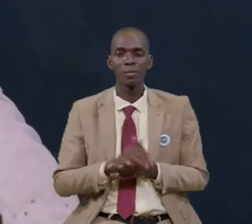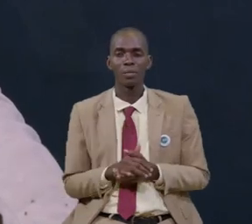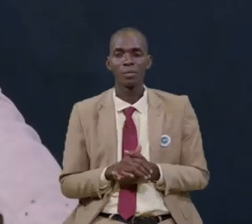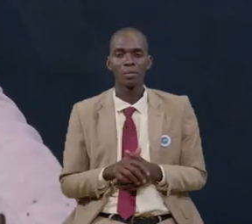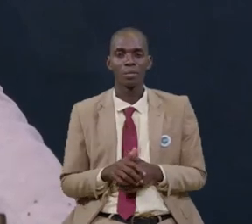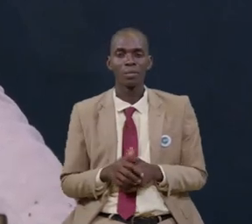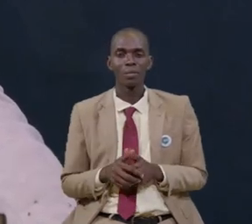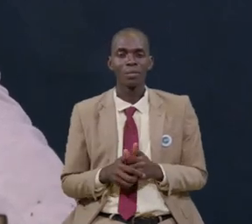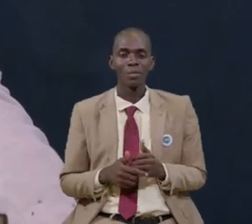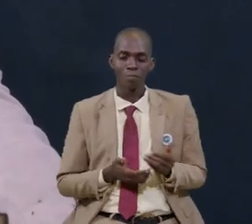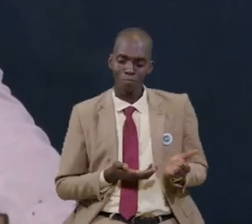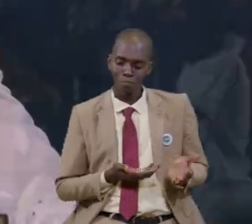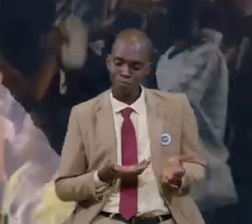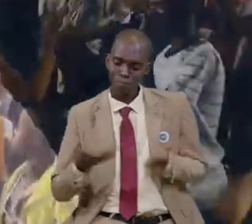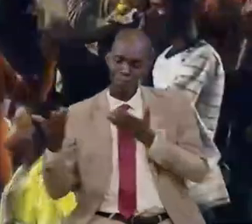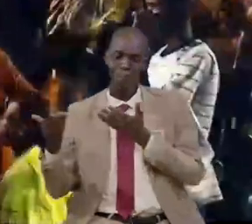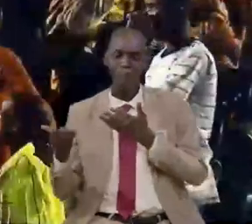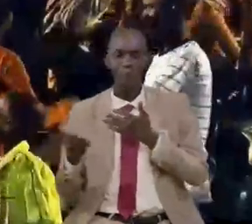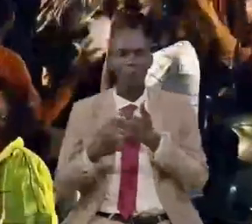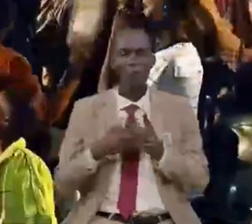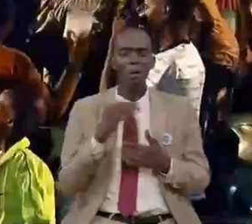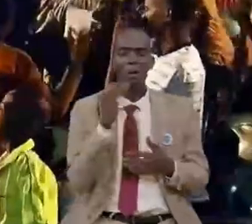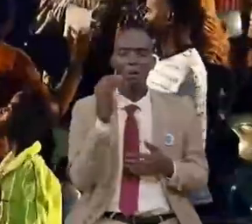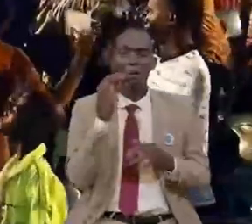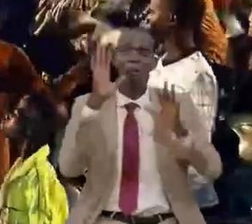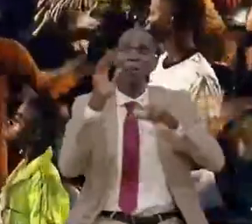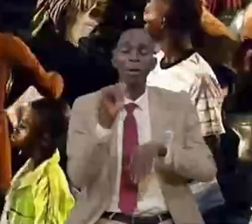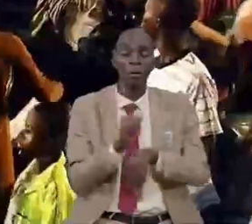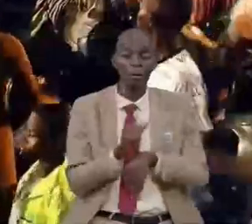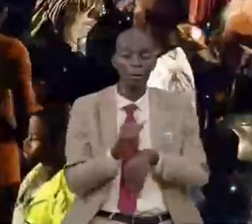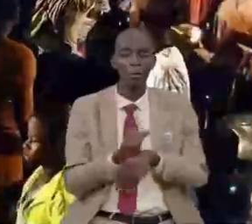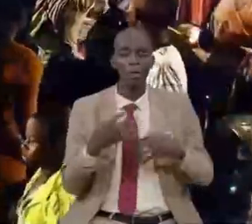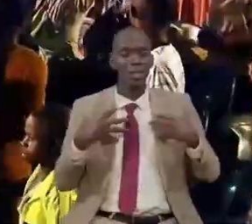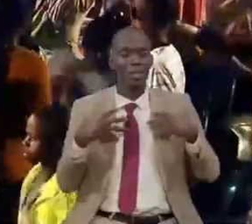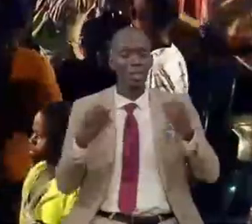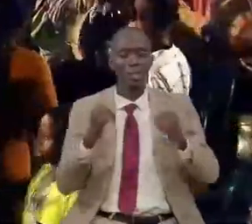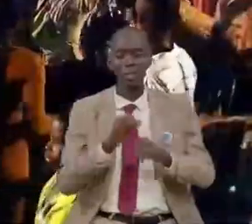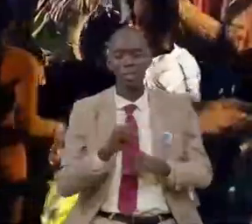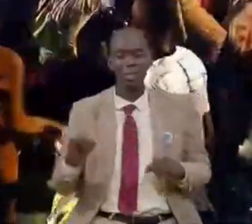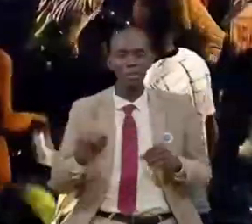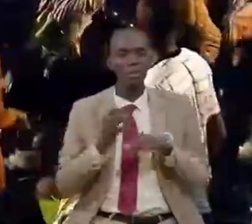Vous allez porter et rentrer à la maison. Miracle, guérison,